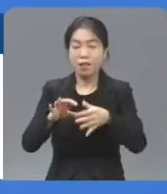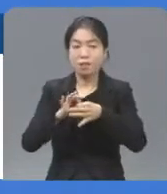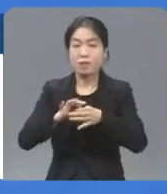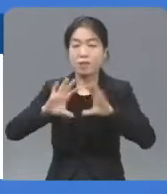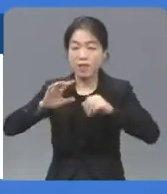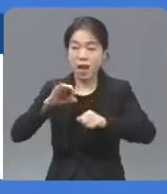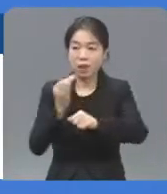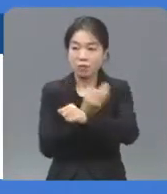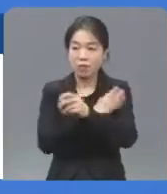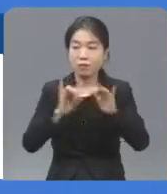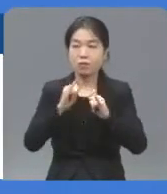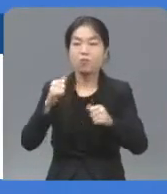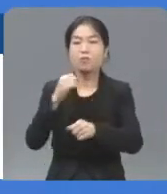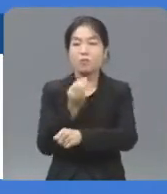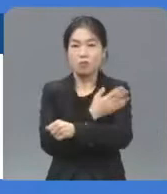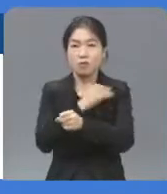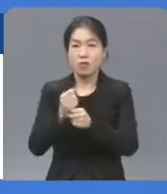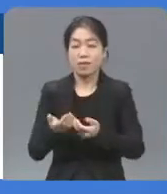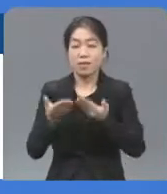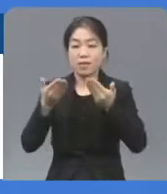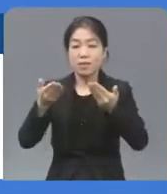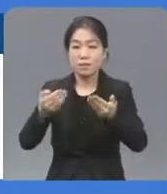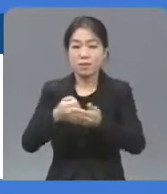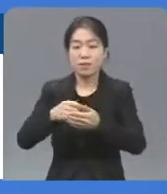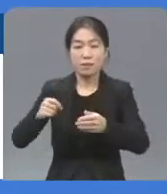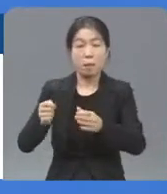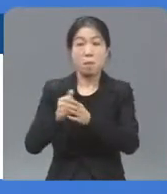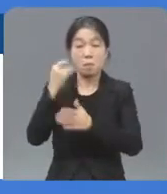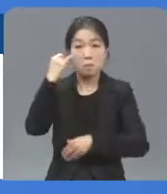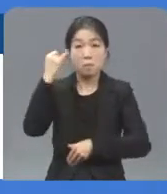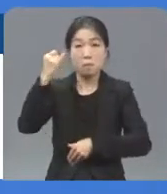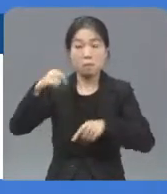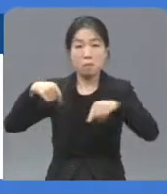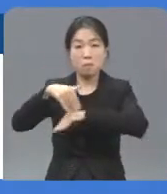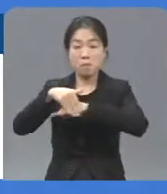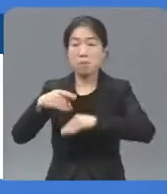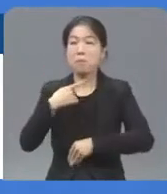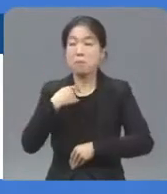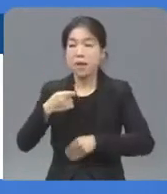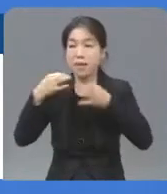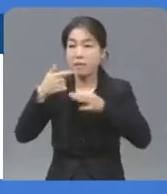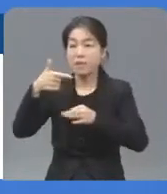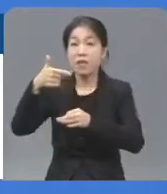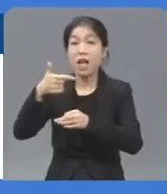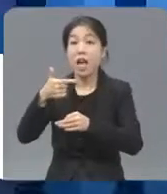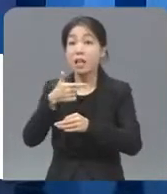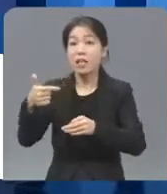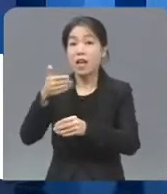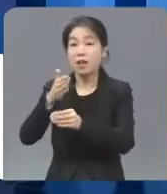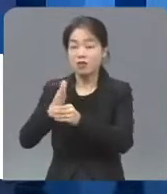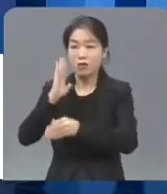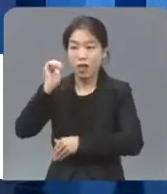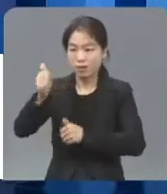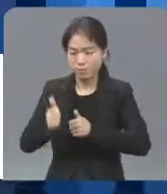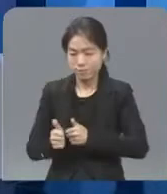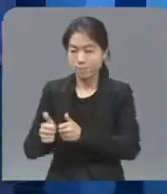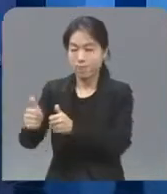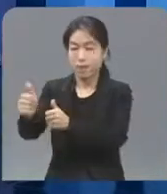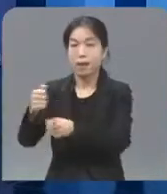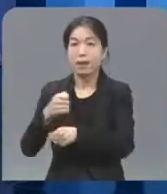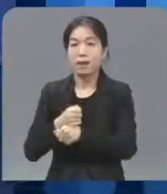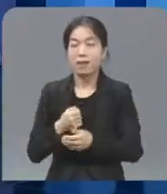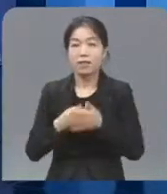있습니다 다른 길을 갔던 발상 전환의 정치를 했던 절대 김대중 대통령처럼 청년 진즈 중의 길을 가겠습니다